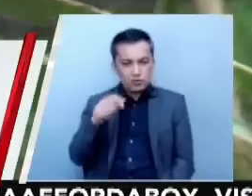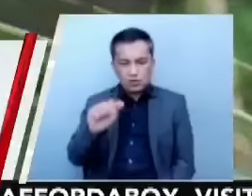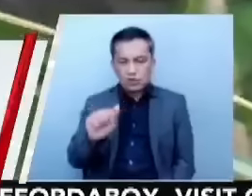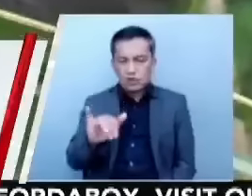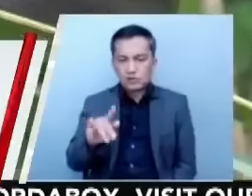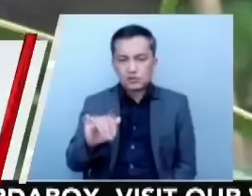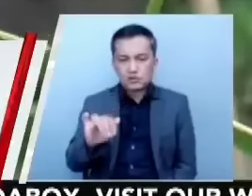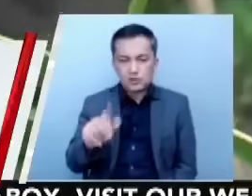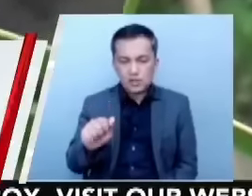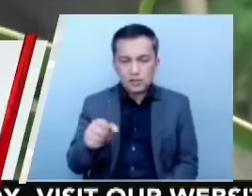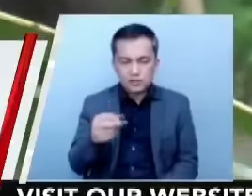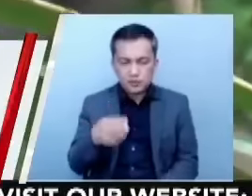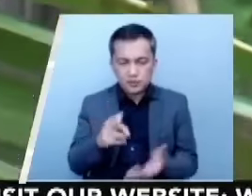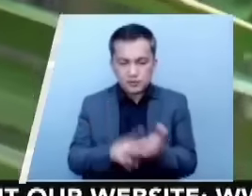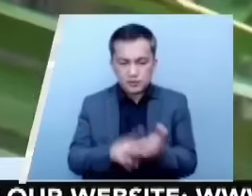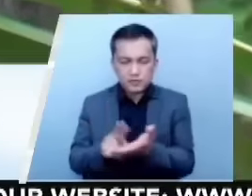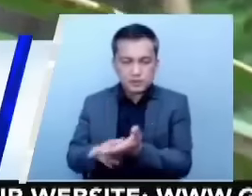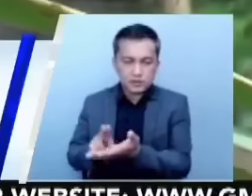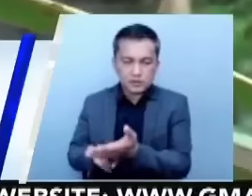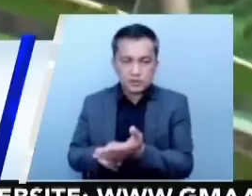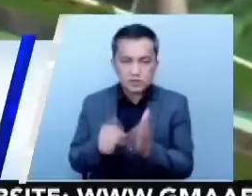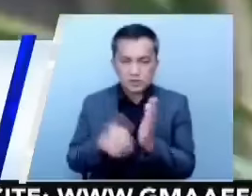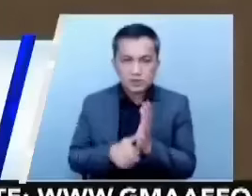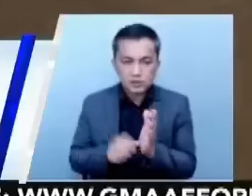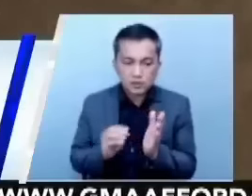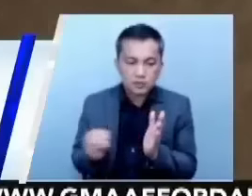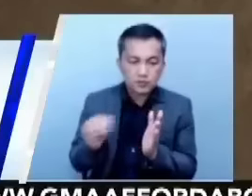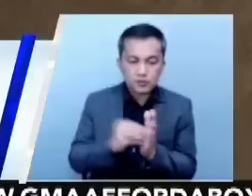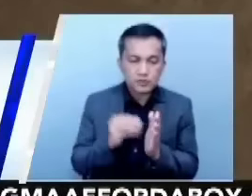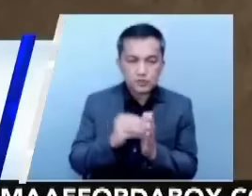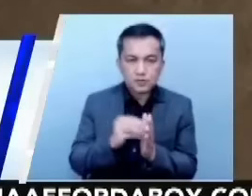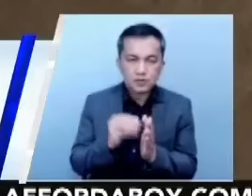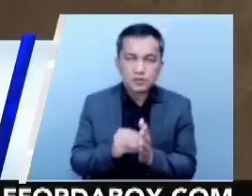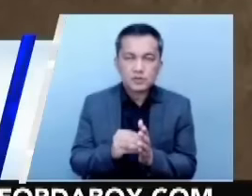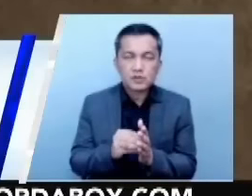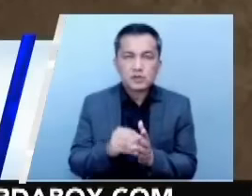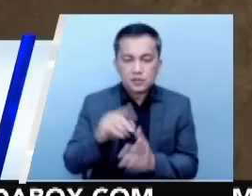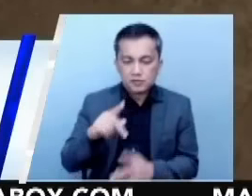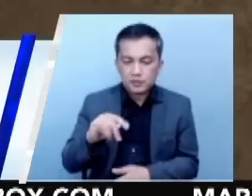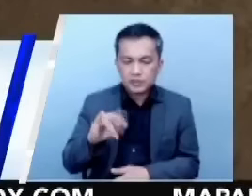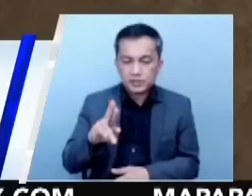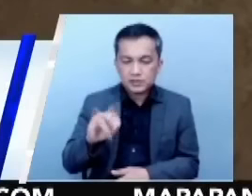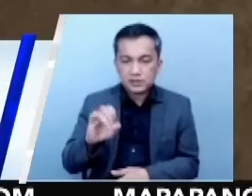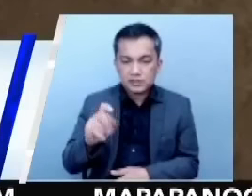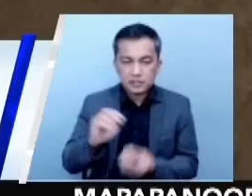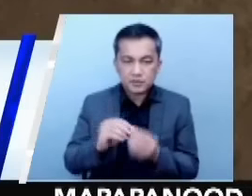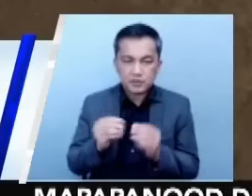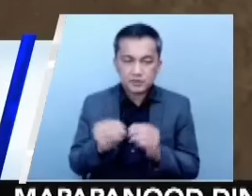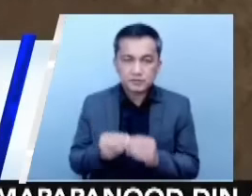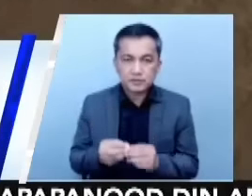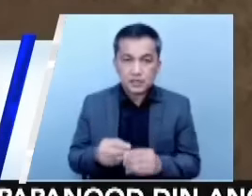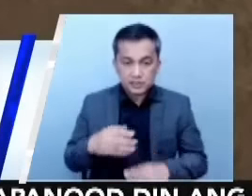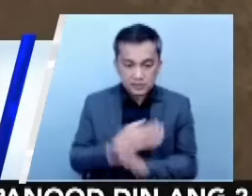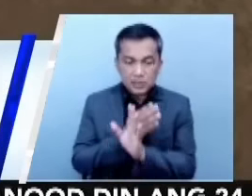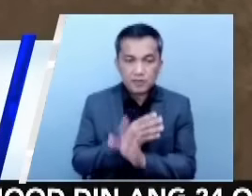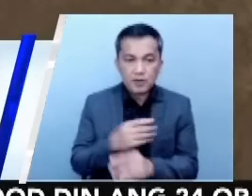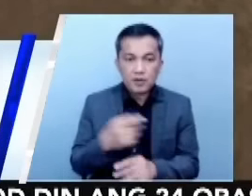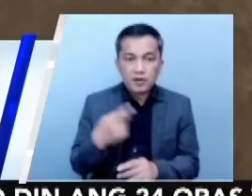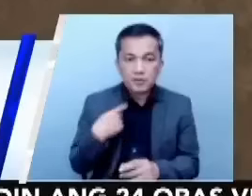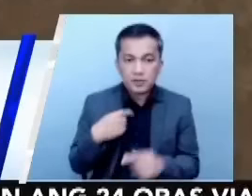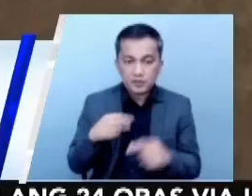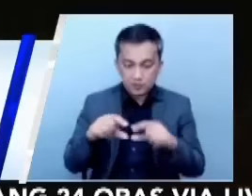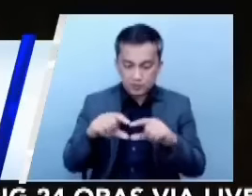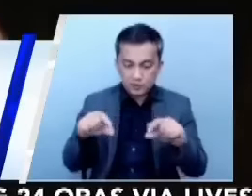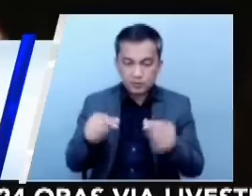sa bahay. O pinalagay po yung mga present number. Sa Davao City nga, may stub pang ibinigay sa ilang hininga